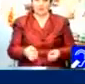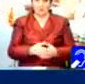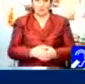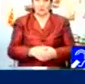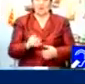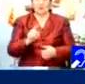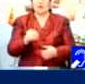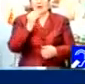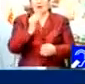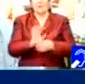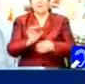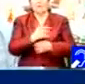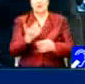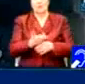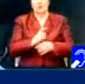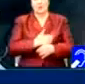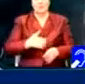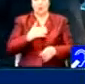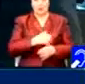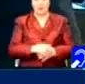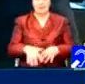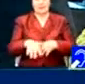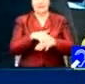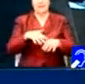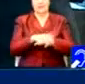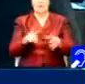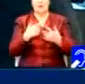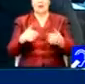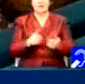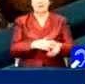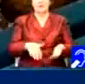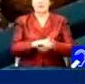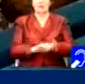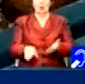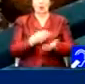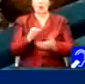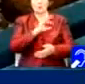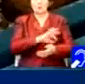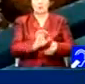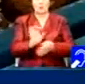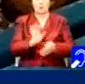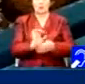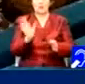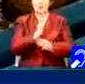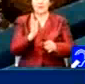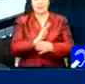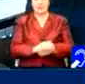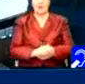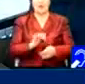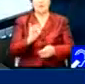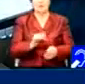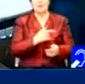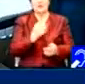susținem producătorii noștri, ceea ce este foarte important. Târgul ecolocal este organizat de Asociația Consumatorilor și Producătorilor Eco și Artizanali și